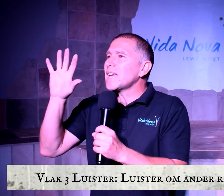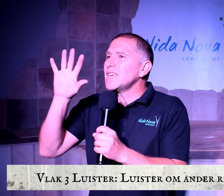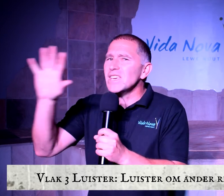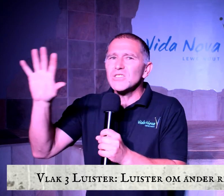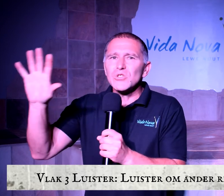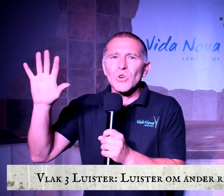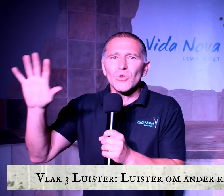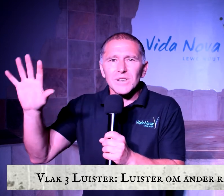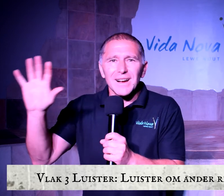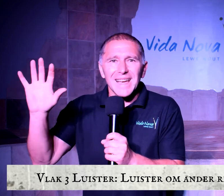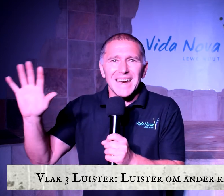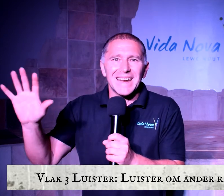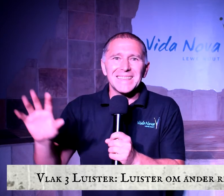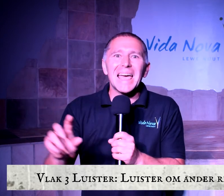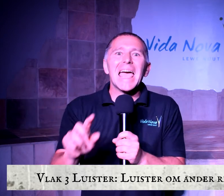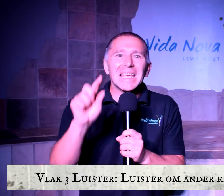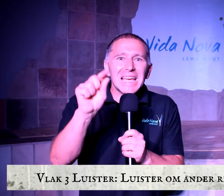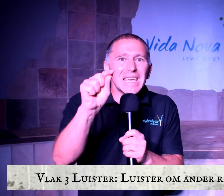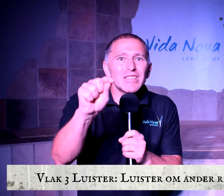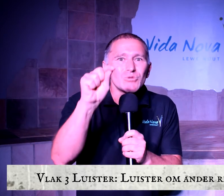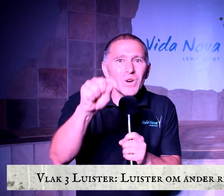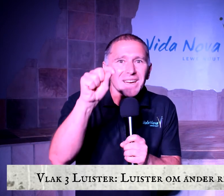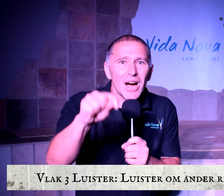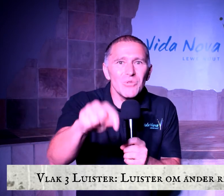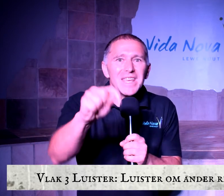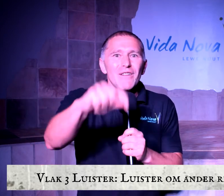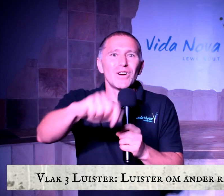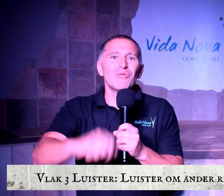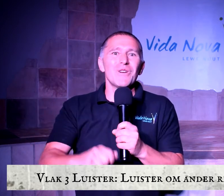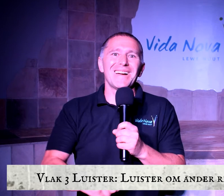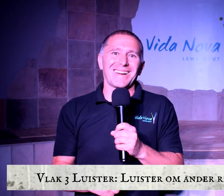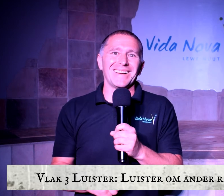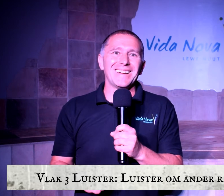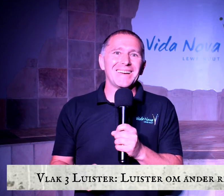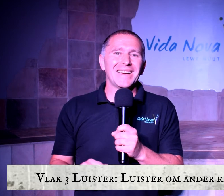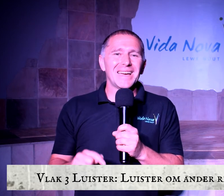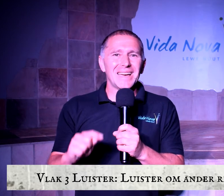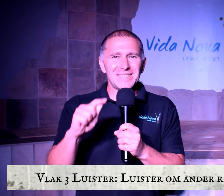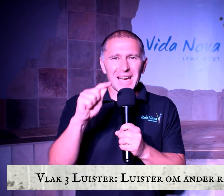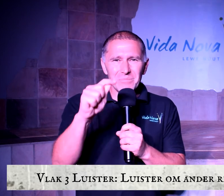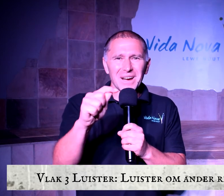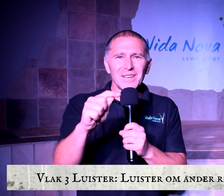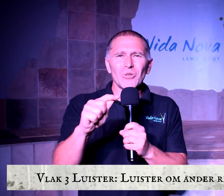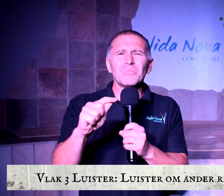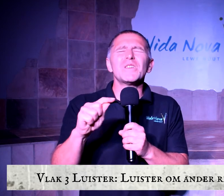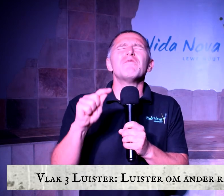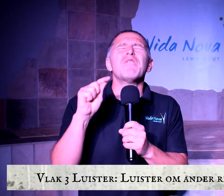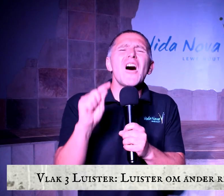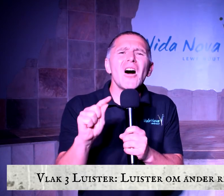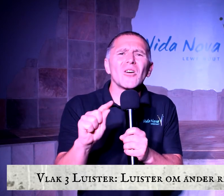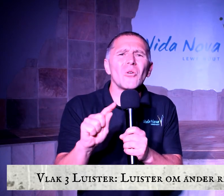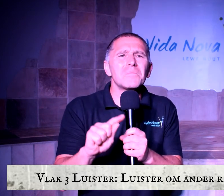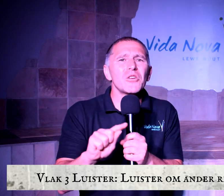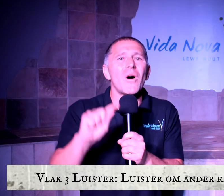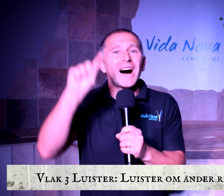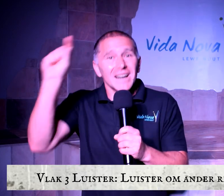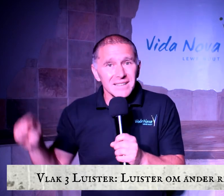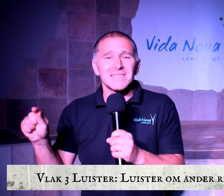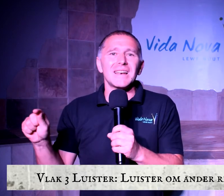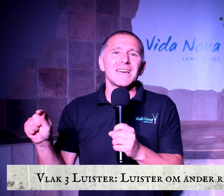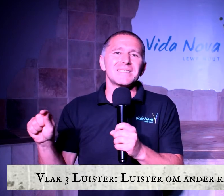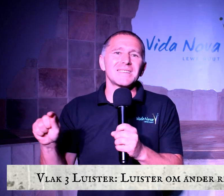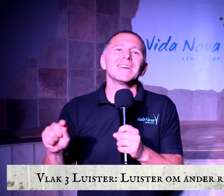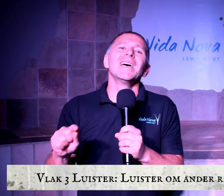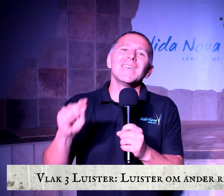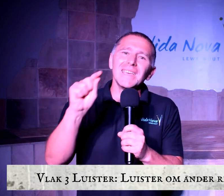omdat hy Jesus so goed geken het, het hy iets oor jou lewe gehoor. is jy bereid om te waag, om na Johannes